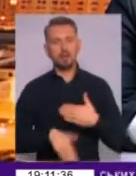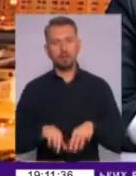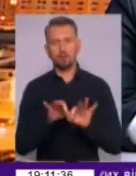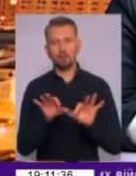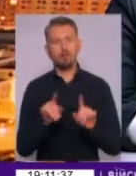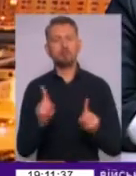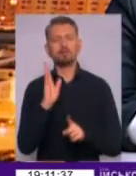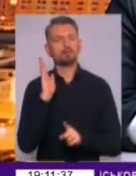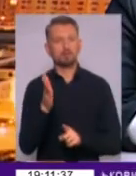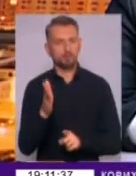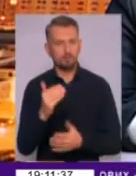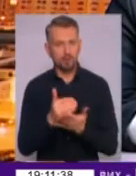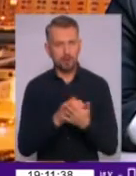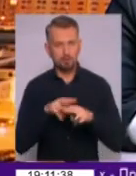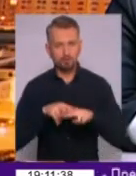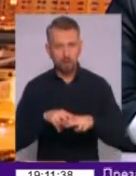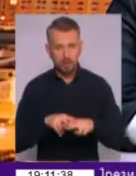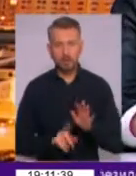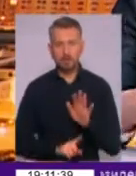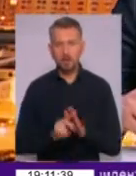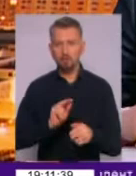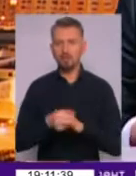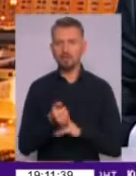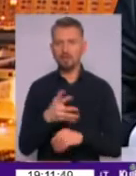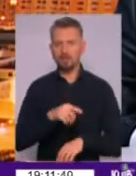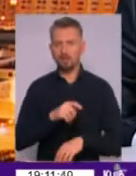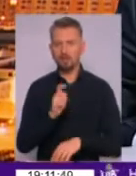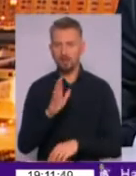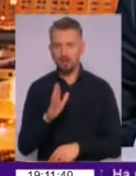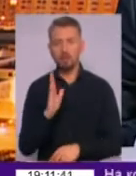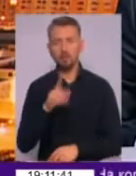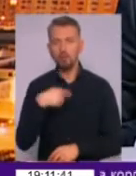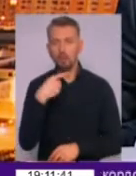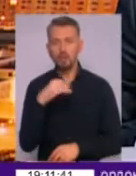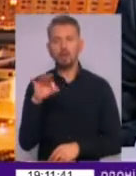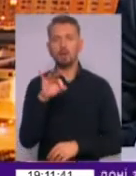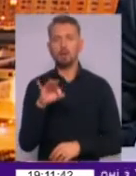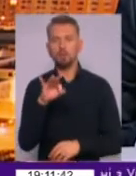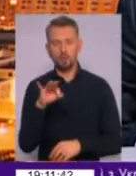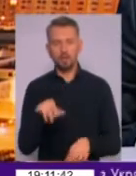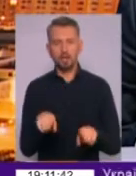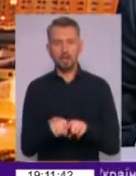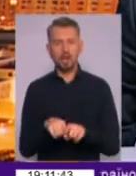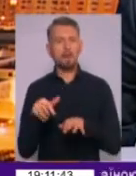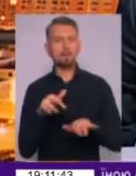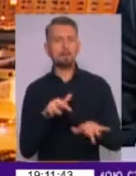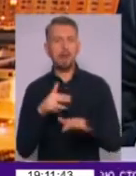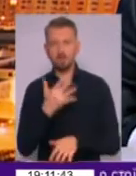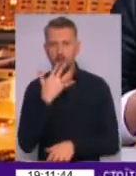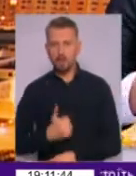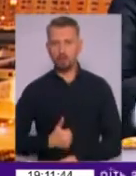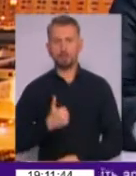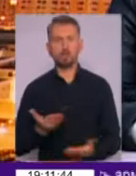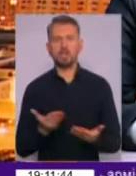що йтиметься мова у програмі «Столиця». Стартуємо вже за лічені хвилини. Будемо говорити про наступне. Марш національної гідності, які